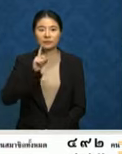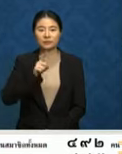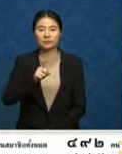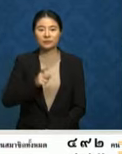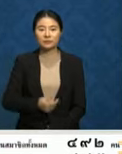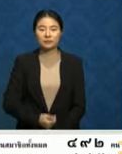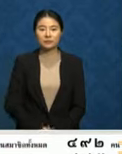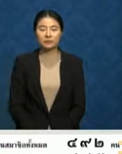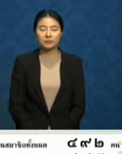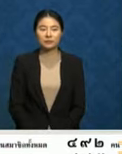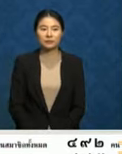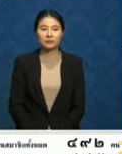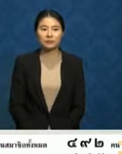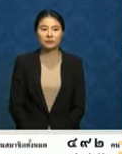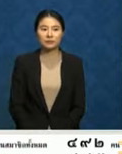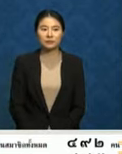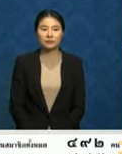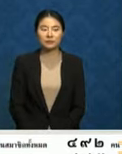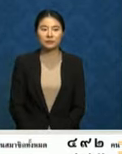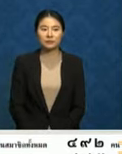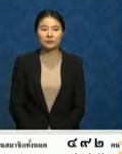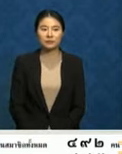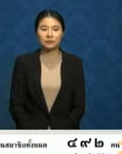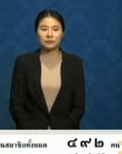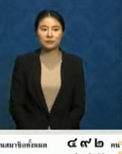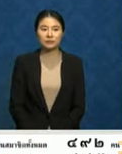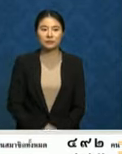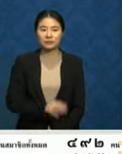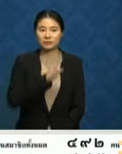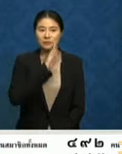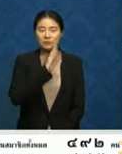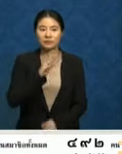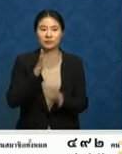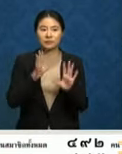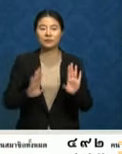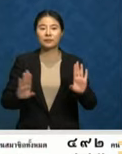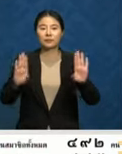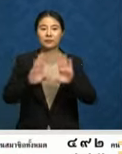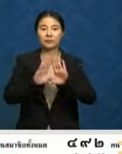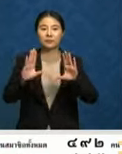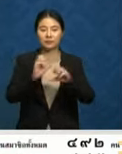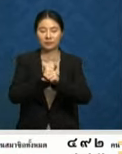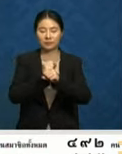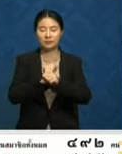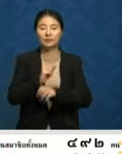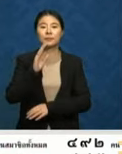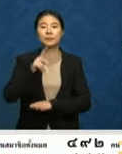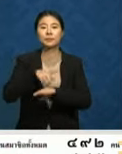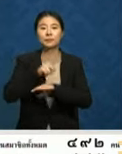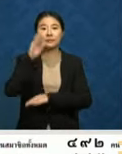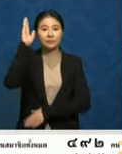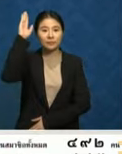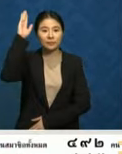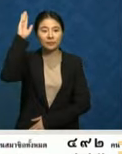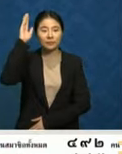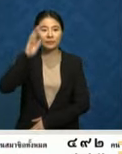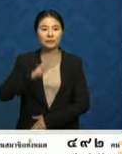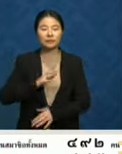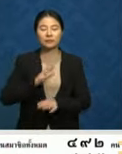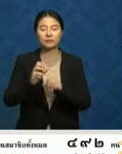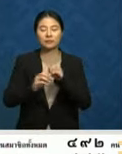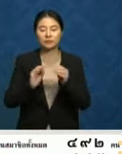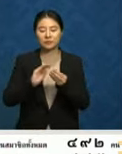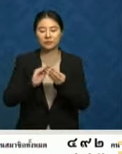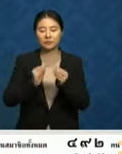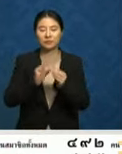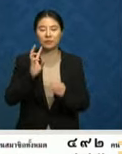ครับถ้าไม่มีนะครับผมขออนุญาตปิดการแสดงตนนะครับท่านท่านประธานครับ 65แสดงตน